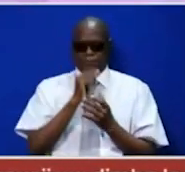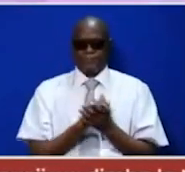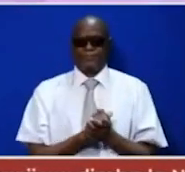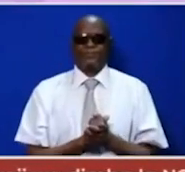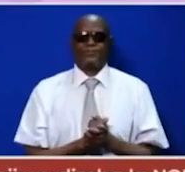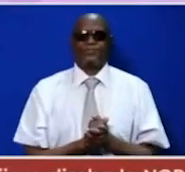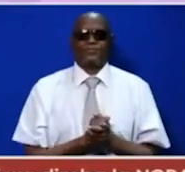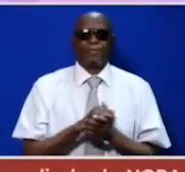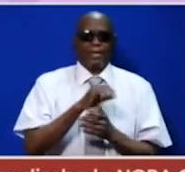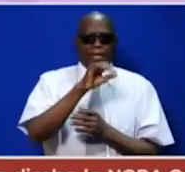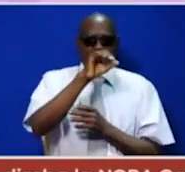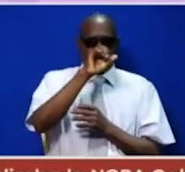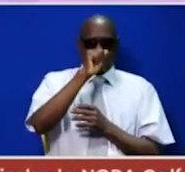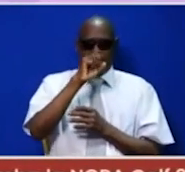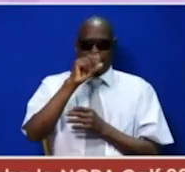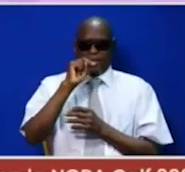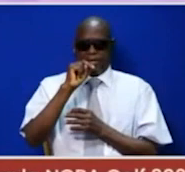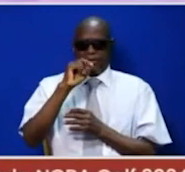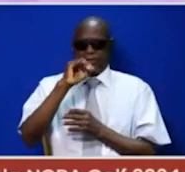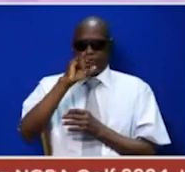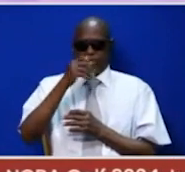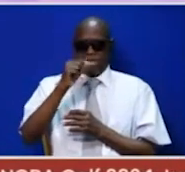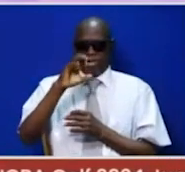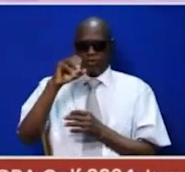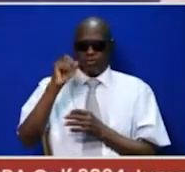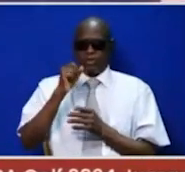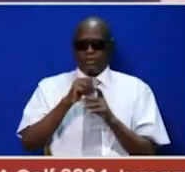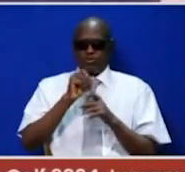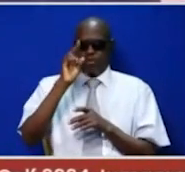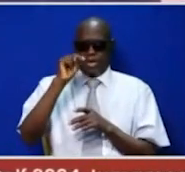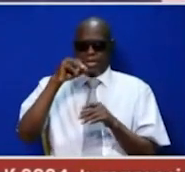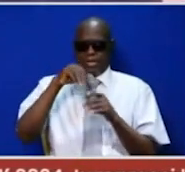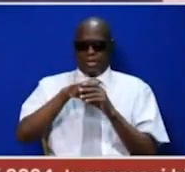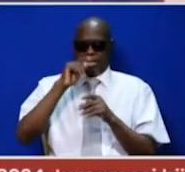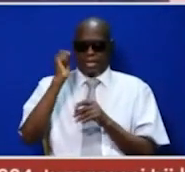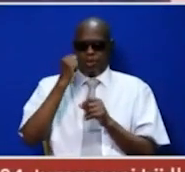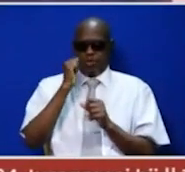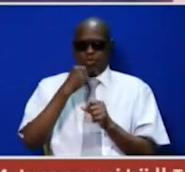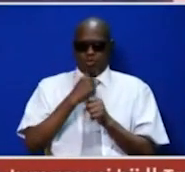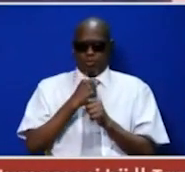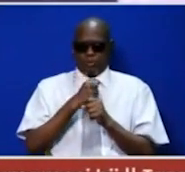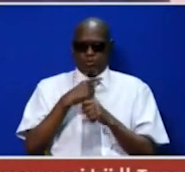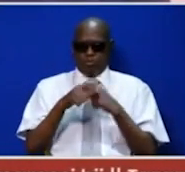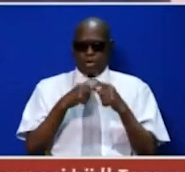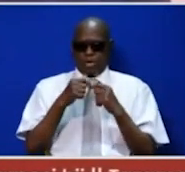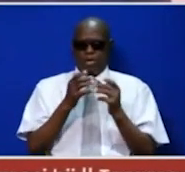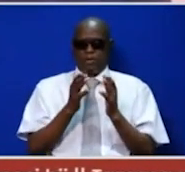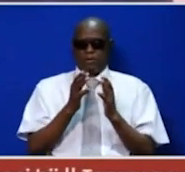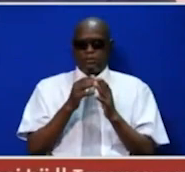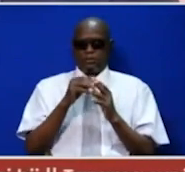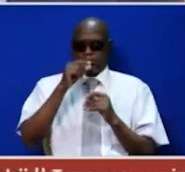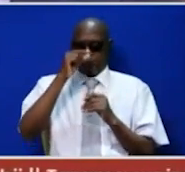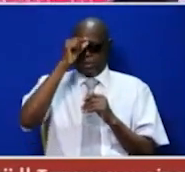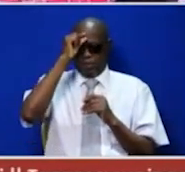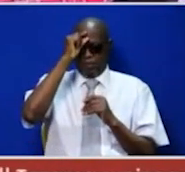Kenya, Daktari Stephen Jackson, alisema kuwa mashirika ya Umoja wa Mataifa nchini Kenya yataendelea kushirikiana na serikali kuu katika utekelezaji